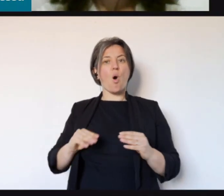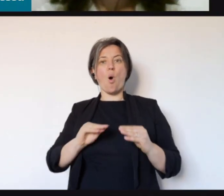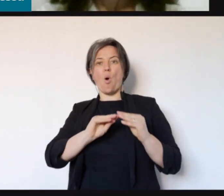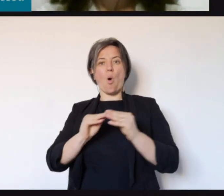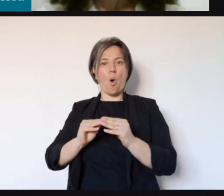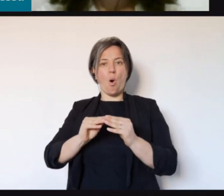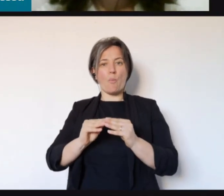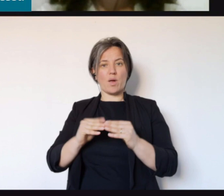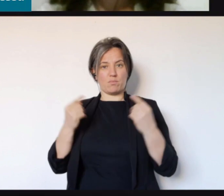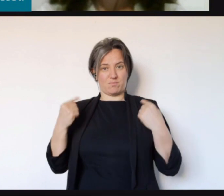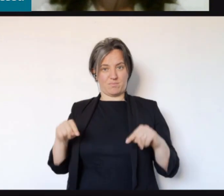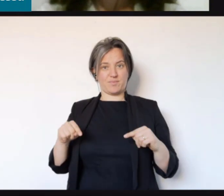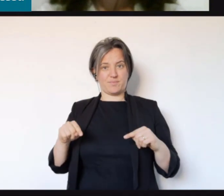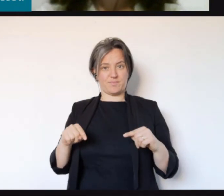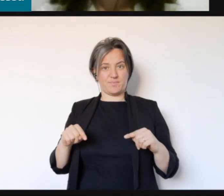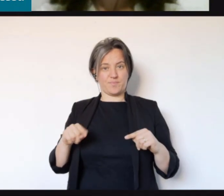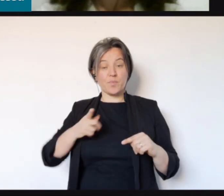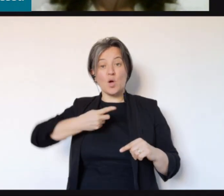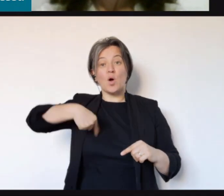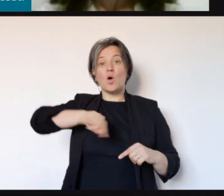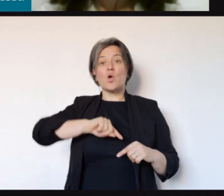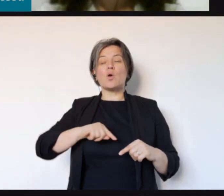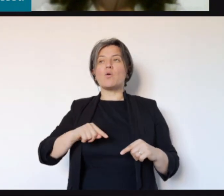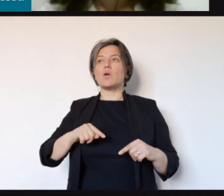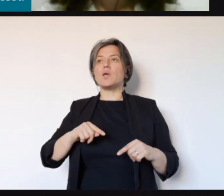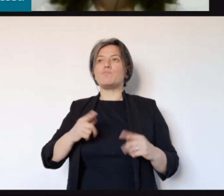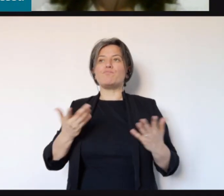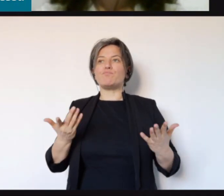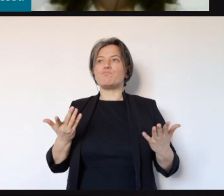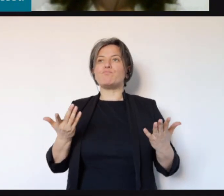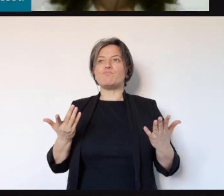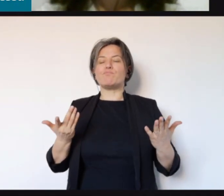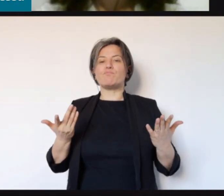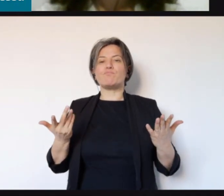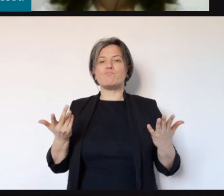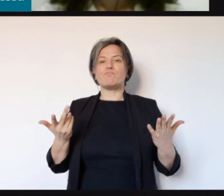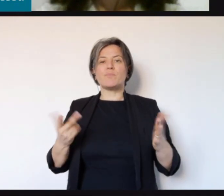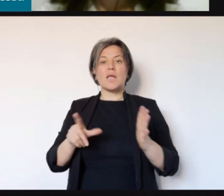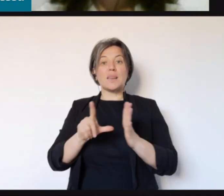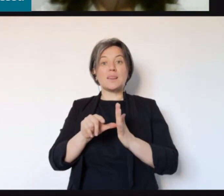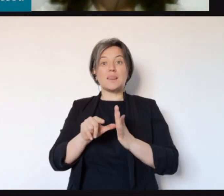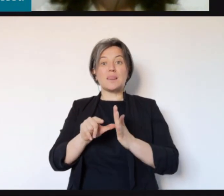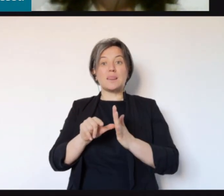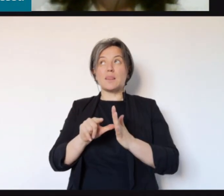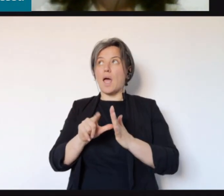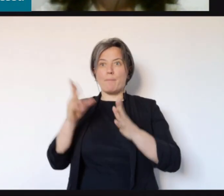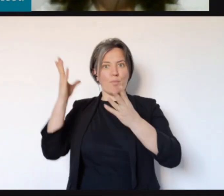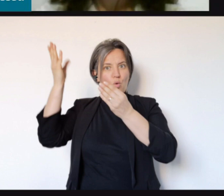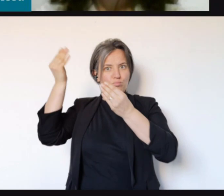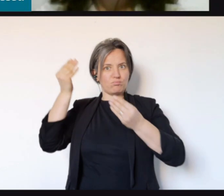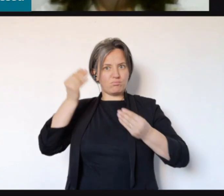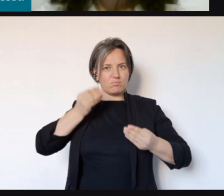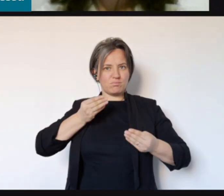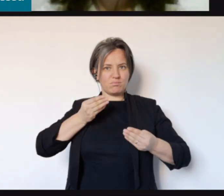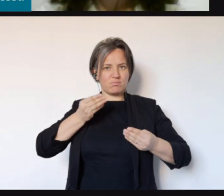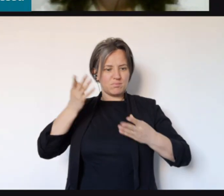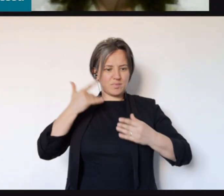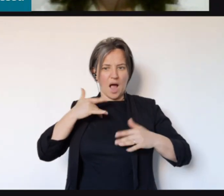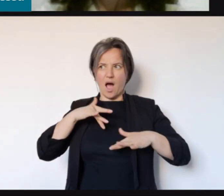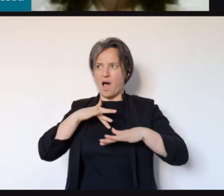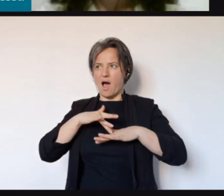Se noi viviamo il tempo che ci è donato anche momenti di crisi